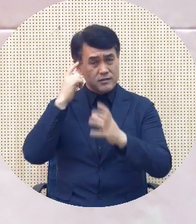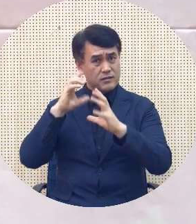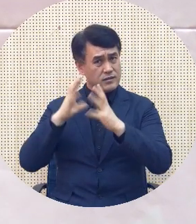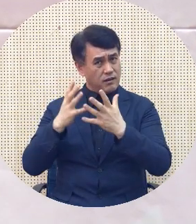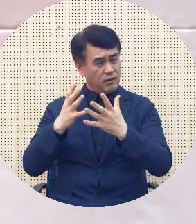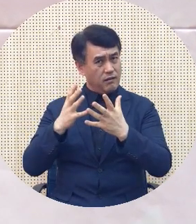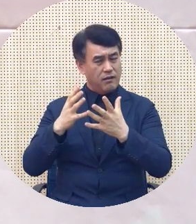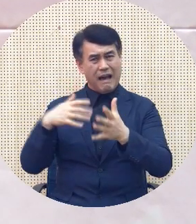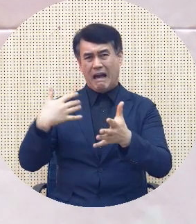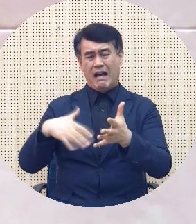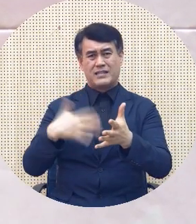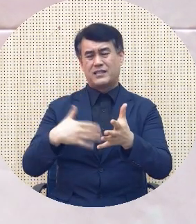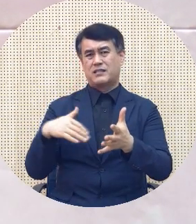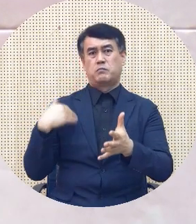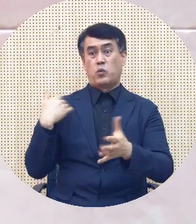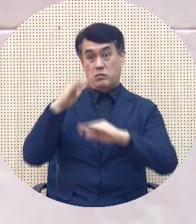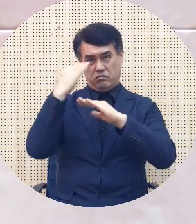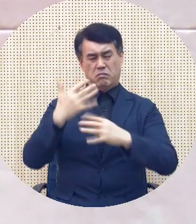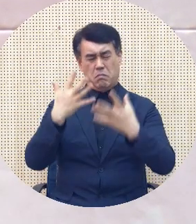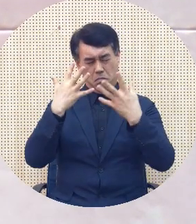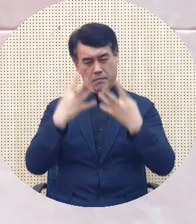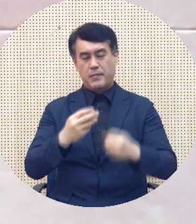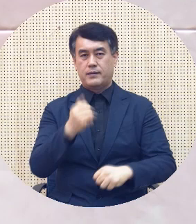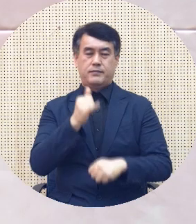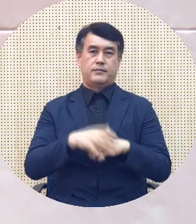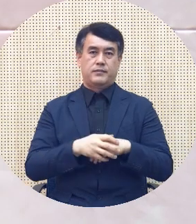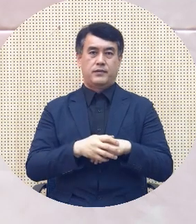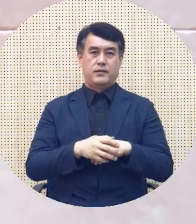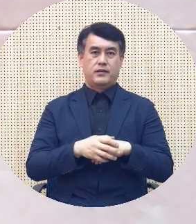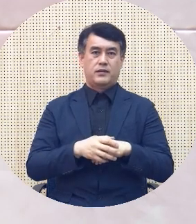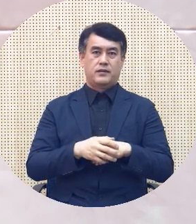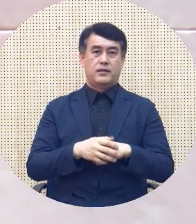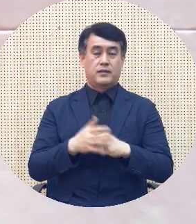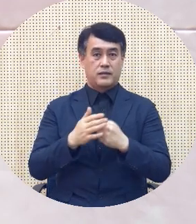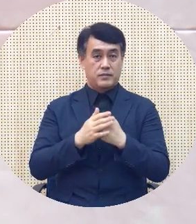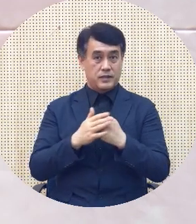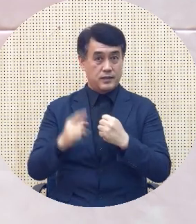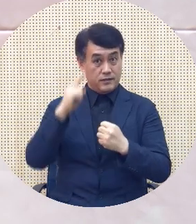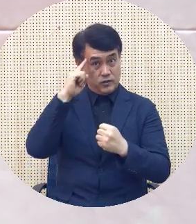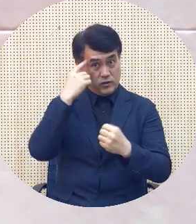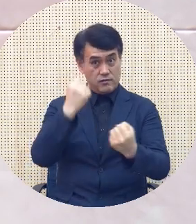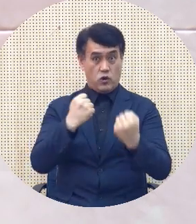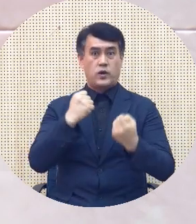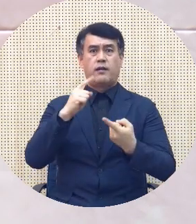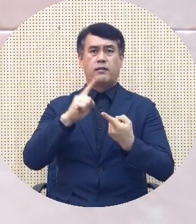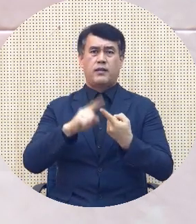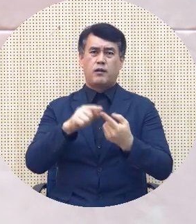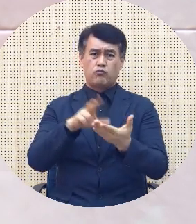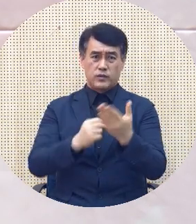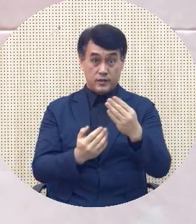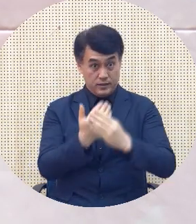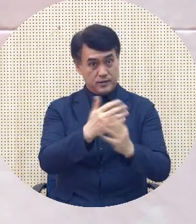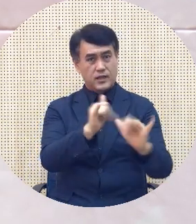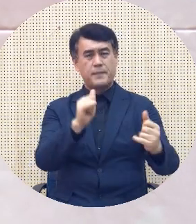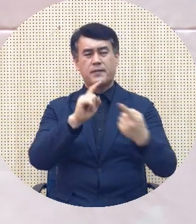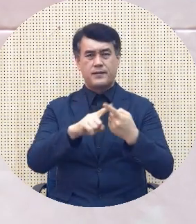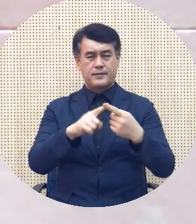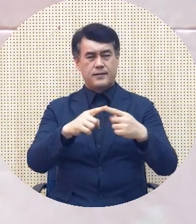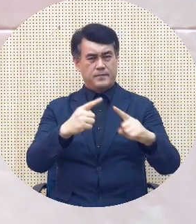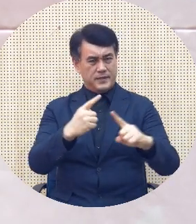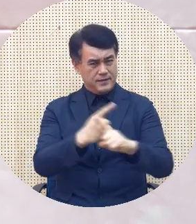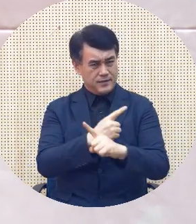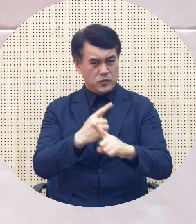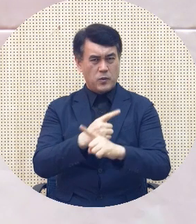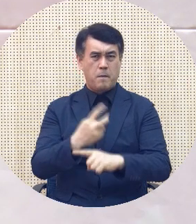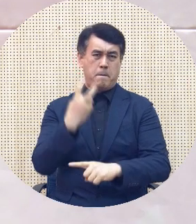아직 모르는 것이 무궁무진하게 많습니다. 이러한 상황에서도 우리는 정신건강에 문제가 생긴 분들을 치료하고